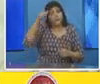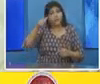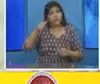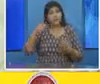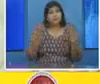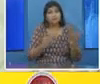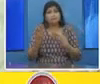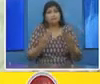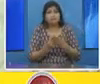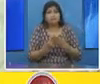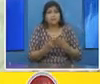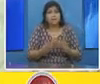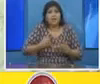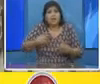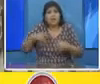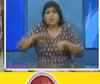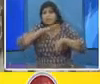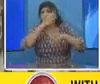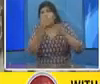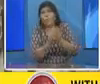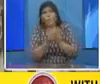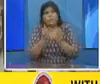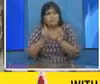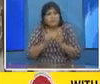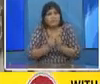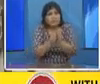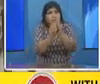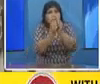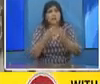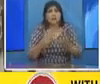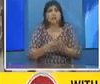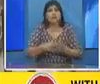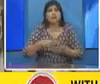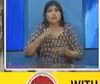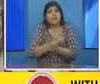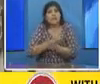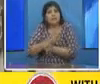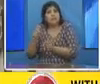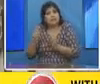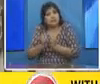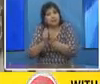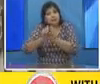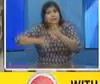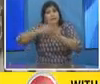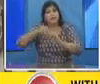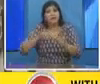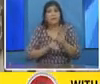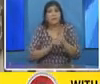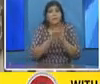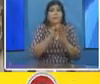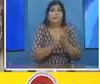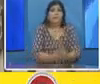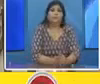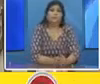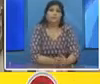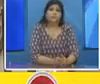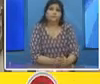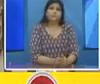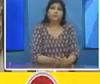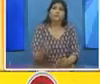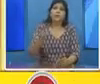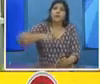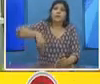है बंधुता। हम इन्हीं आदर्शों के साथ आगे बढ़ते रहेंगे। मेरे